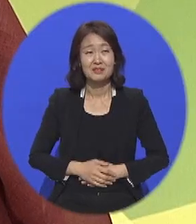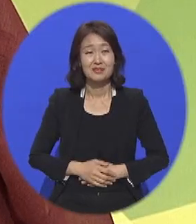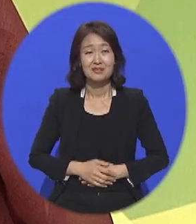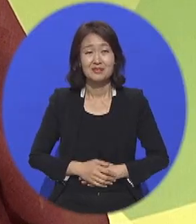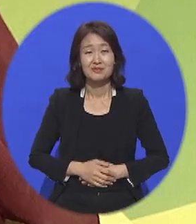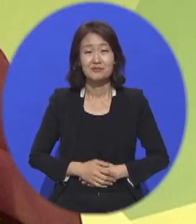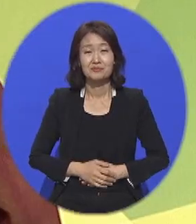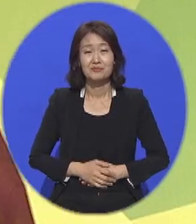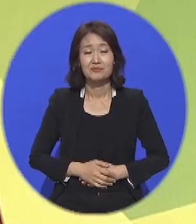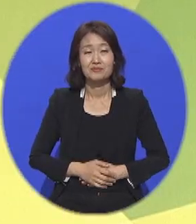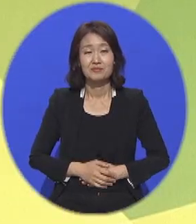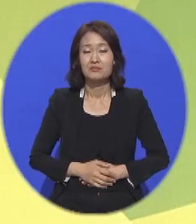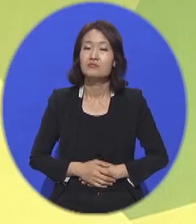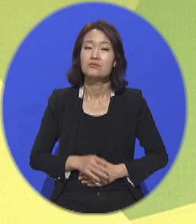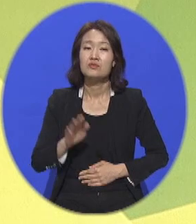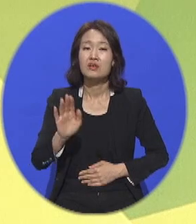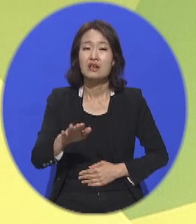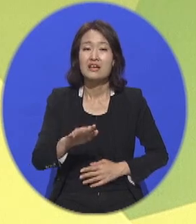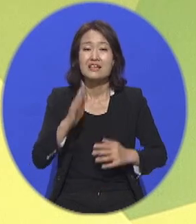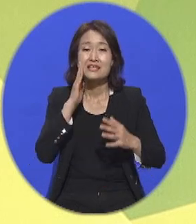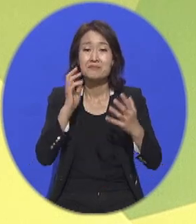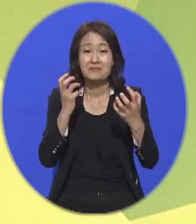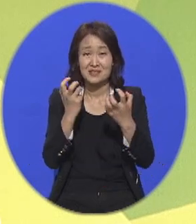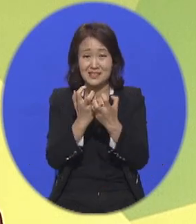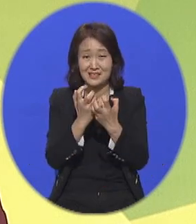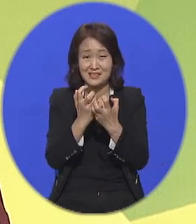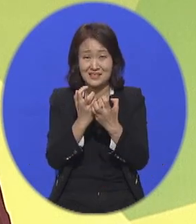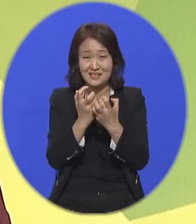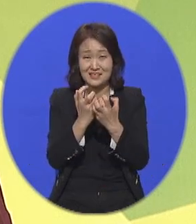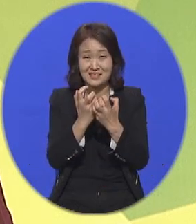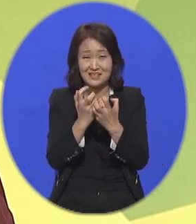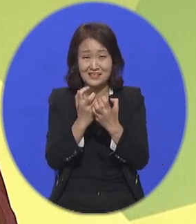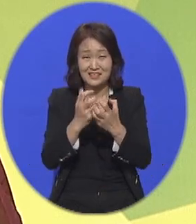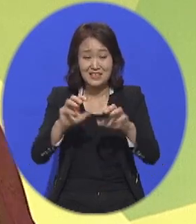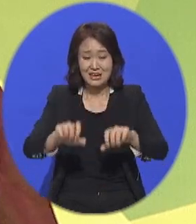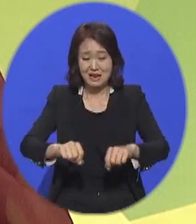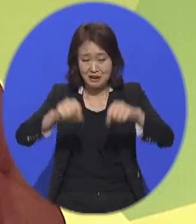얼어 죽은 사람이 있다가 김치 냉장고 한번 봤더나.